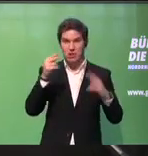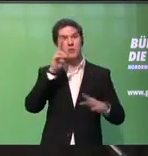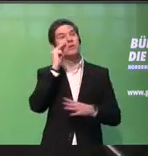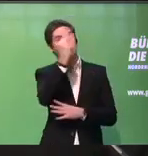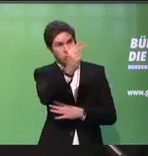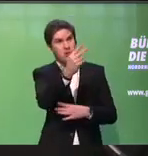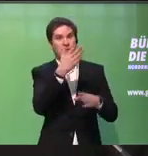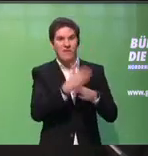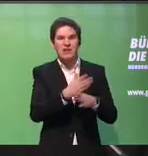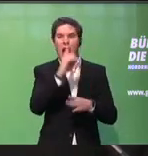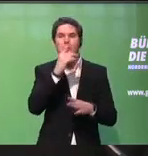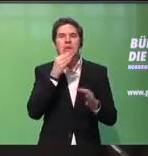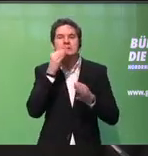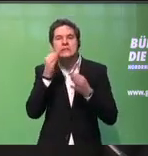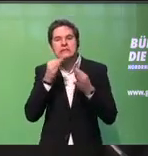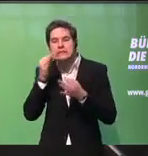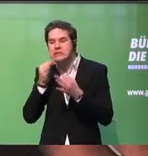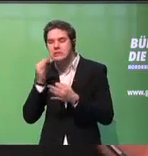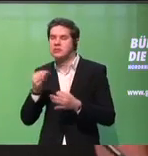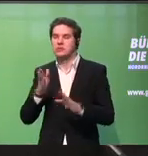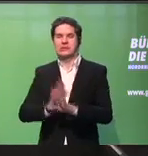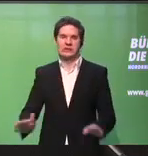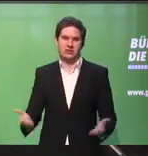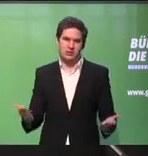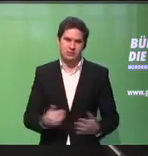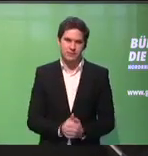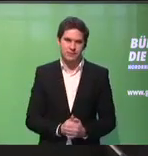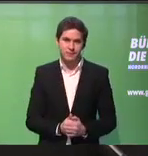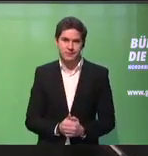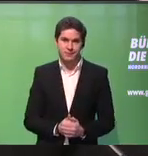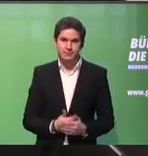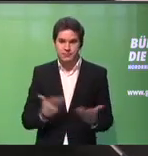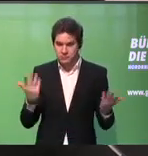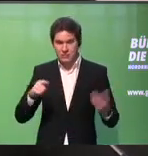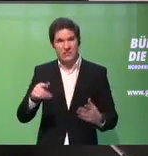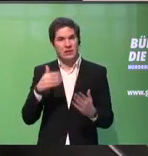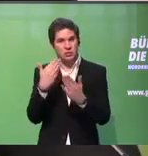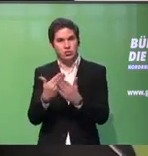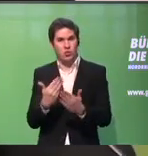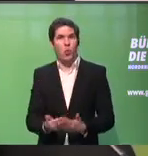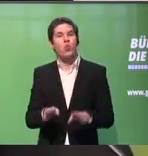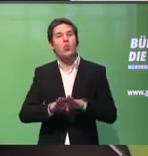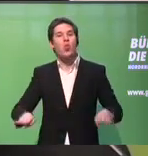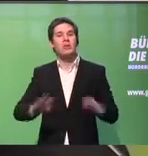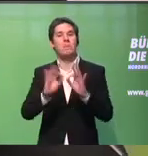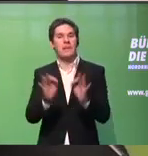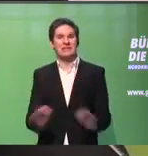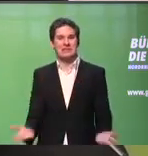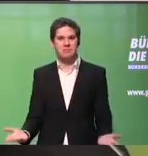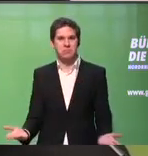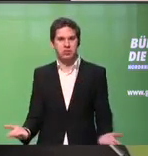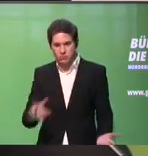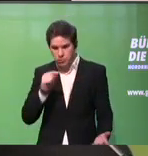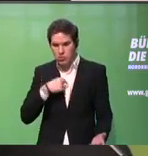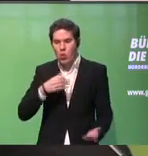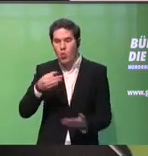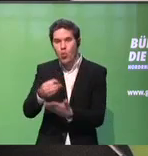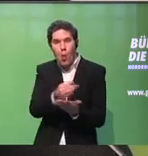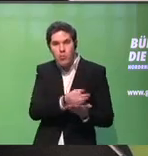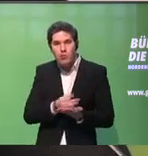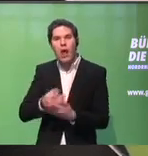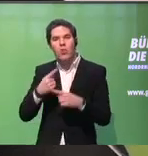sich nicht in die Detailregulierung solcher Fragen einmischen. Das ist das Grundprinzip, mit dem wir Kommunales und